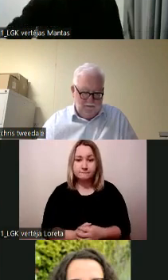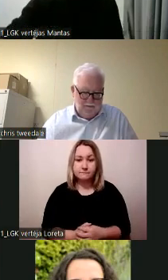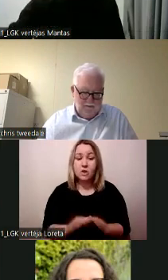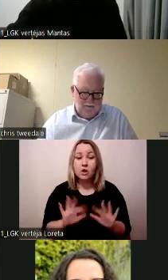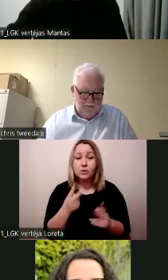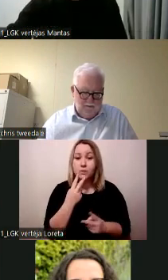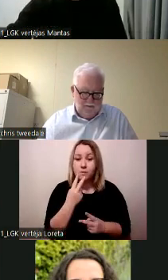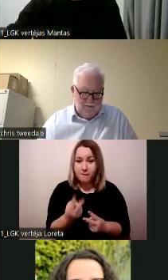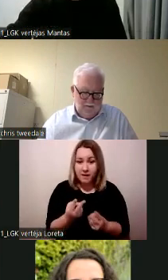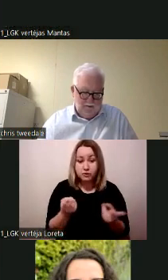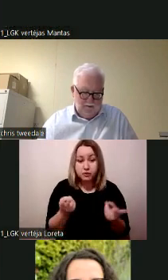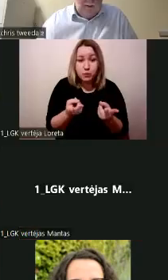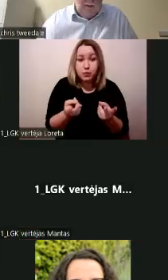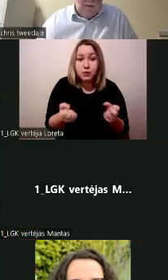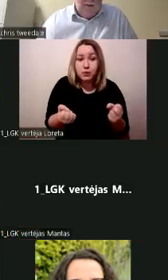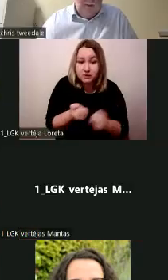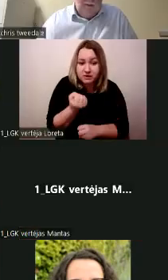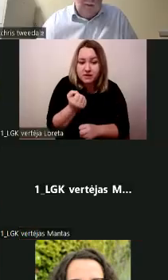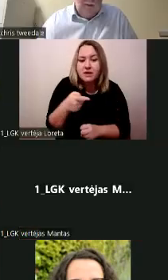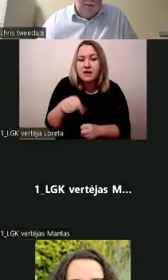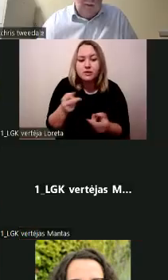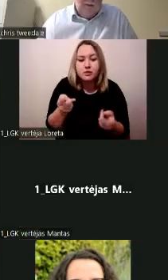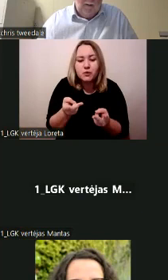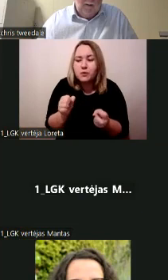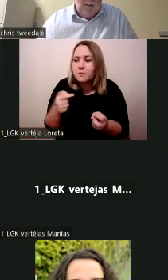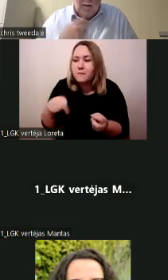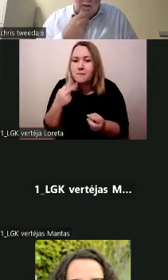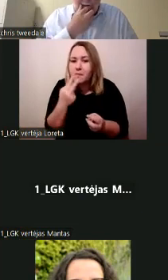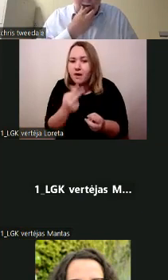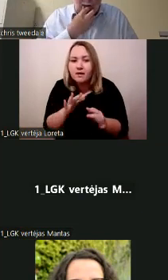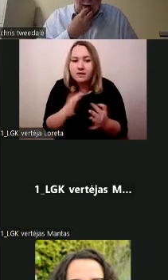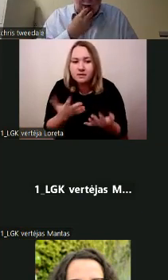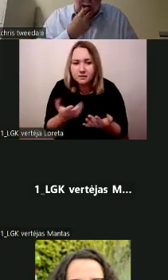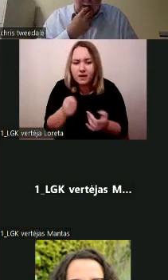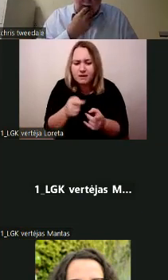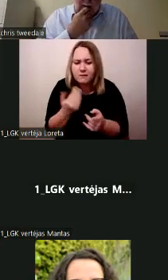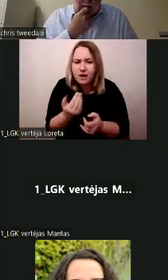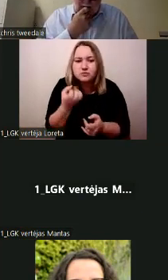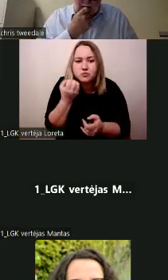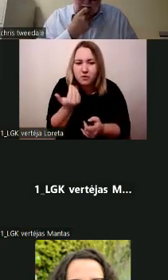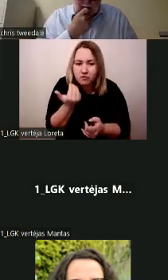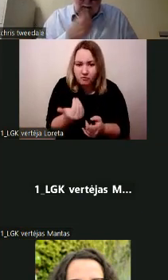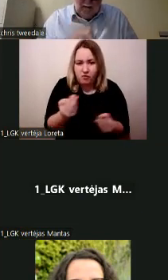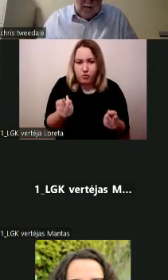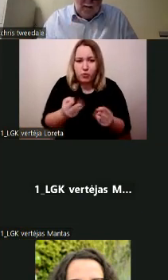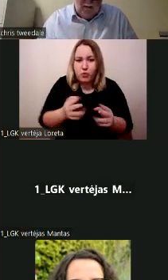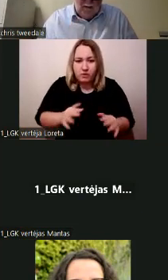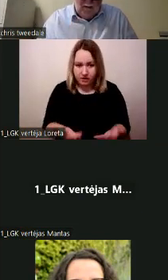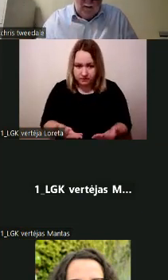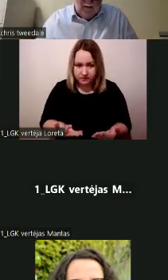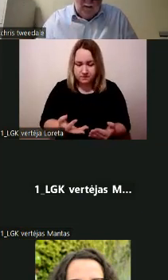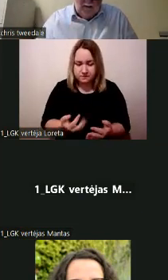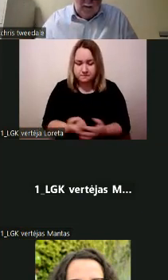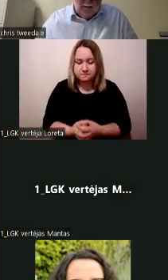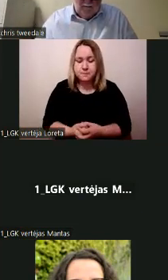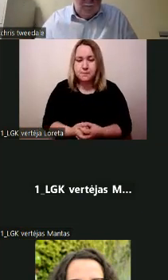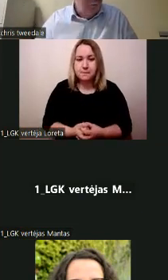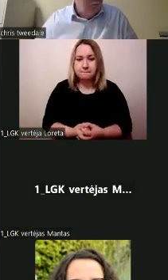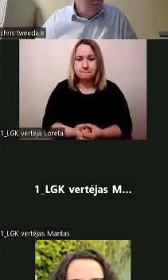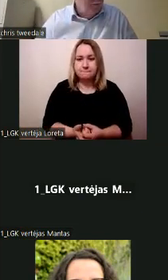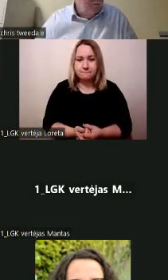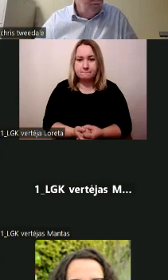poreikį patobulinimui, kaip jūs matote tą poreikį, kaip jūs jį identifikuojate. Ir